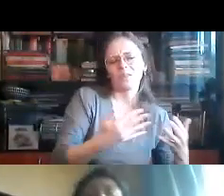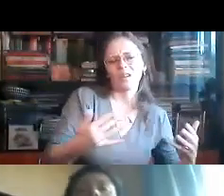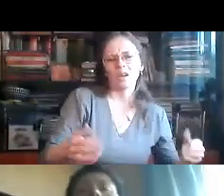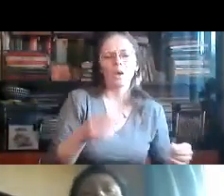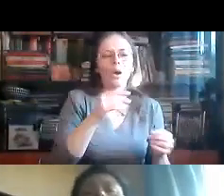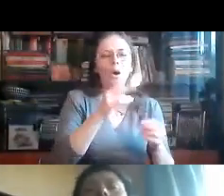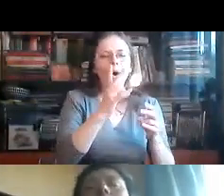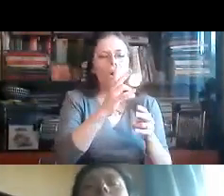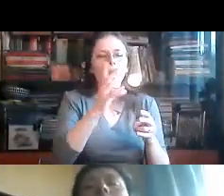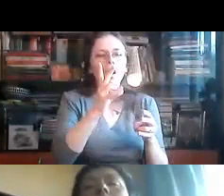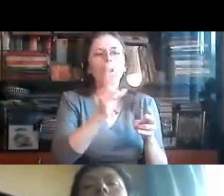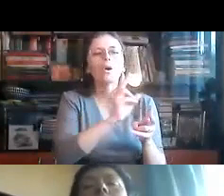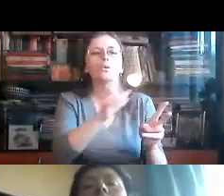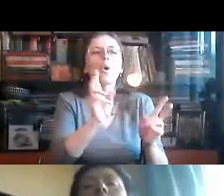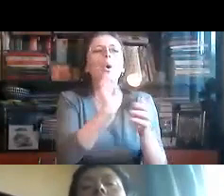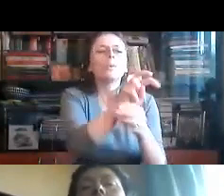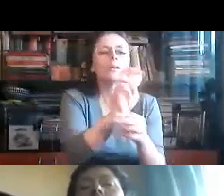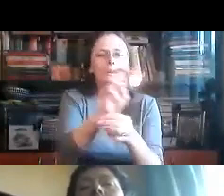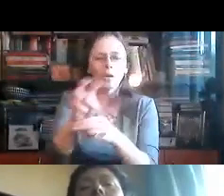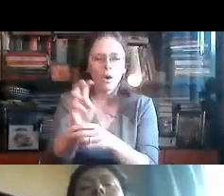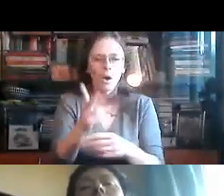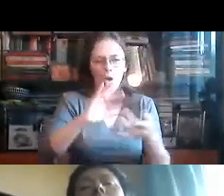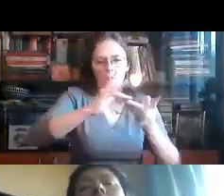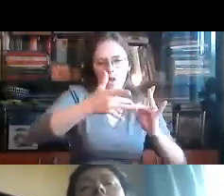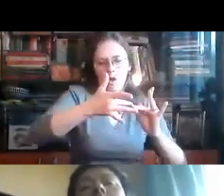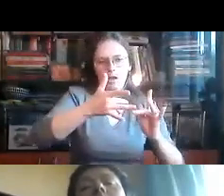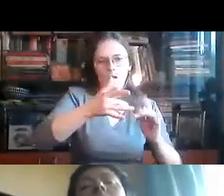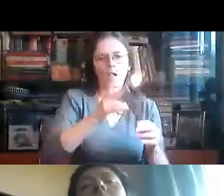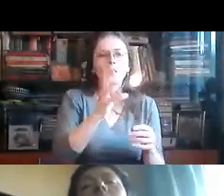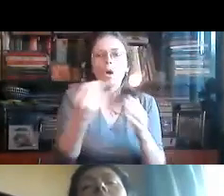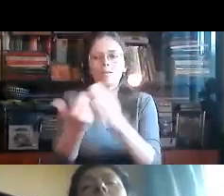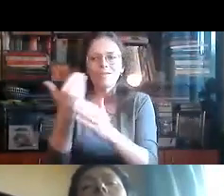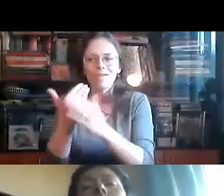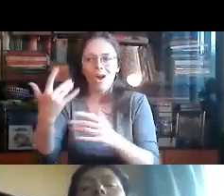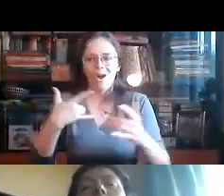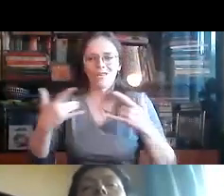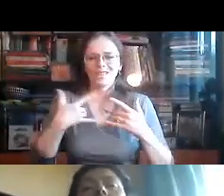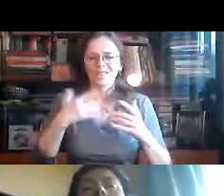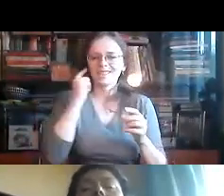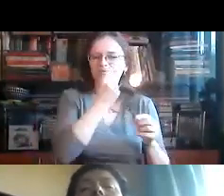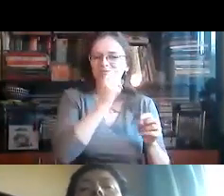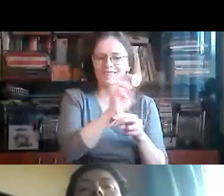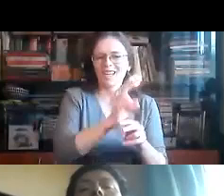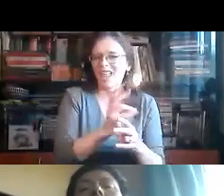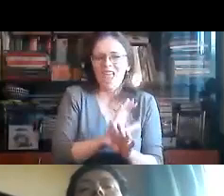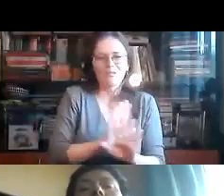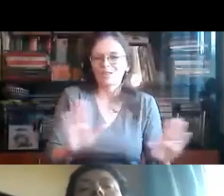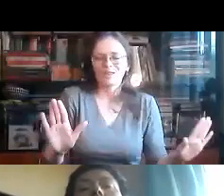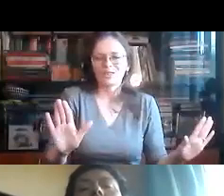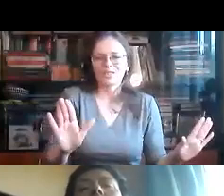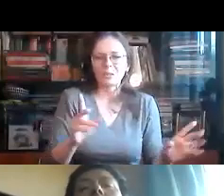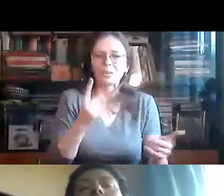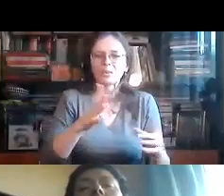проекты. Вот. И пока технологии не так развиты, чтобы мы могли конкурировать с какими-нибудь там YouTube-каналами, грубо